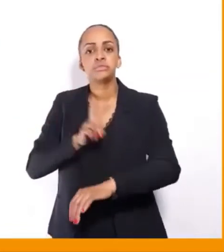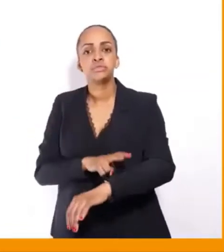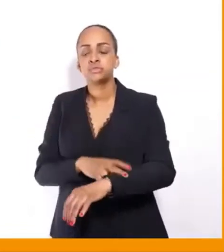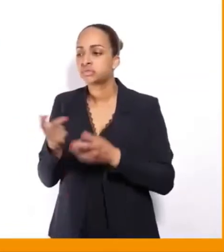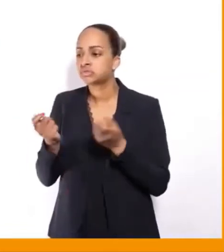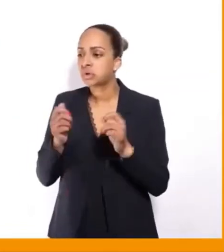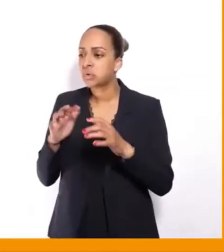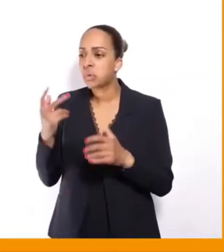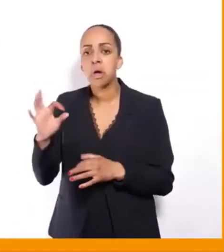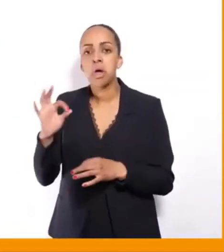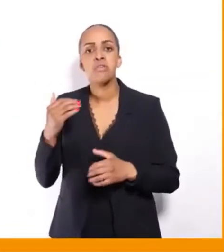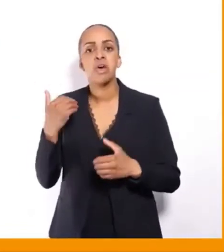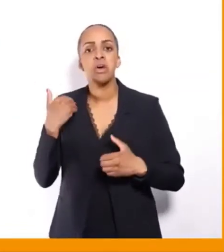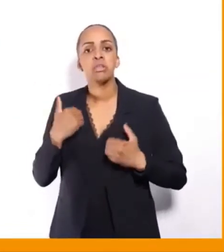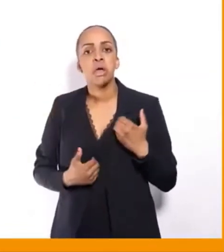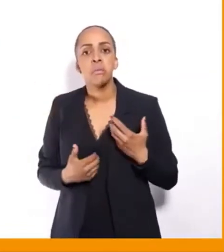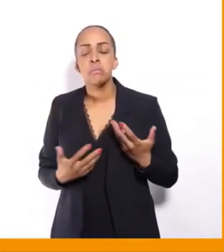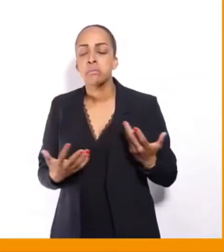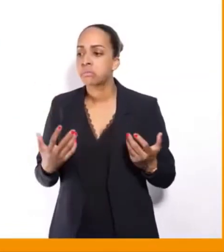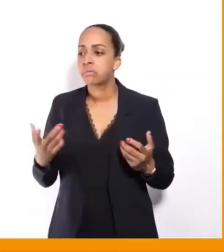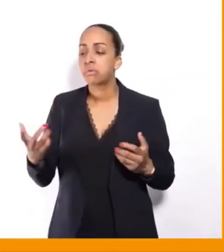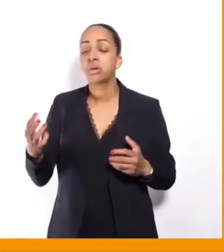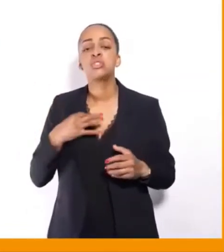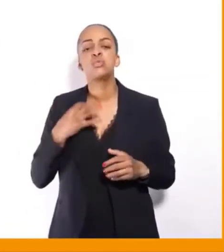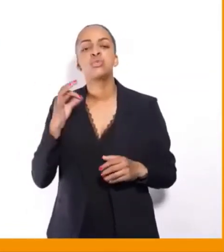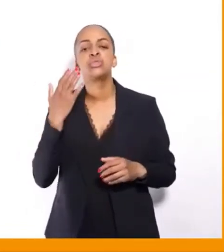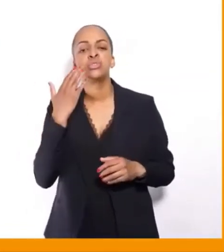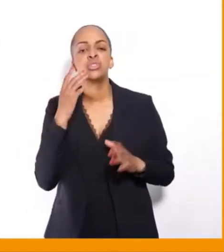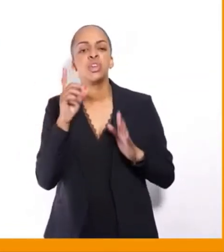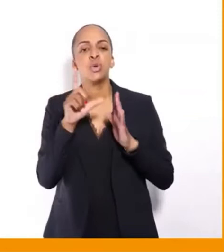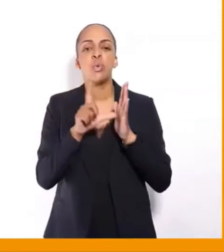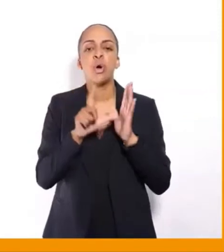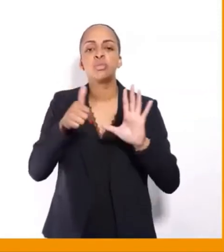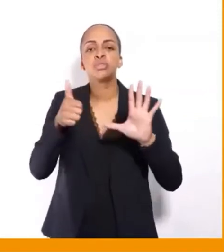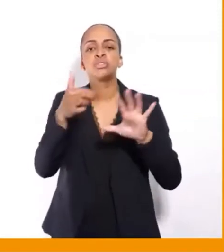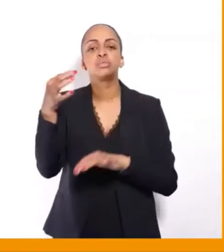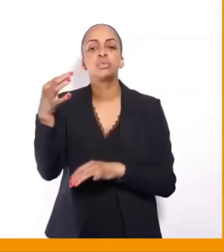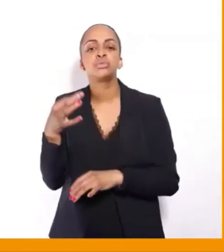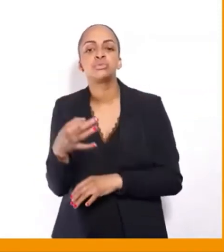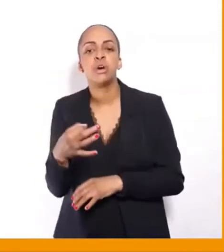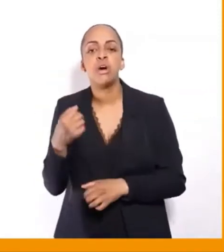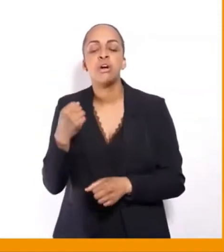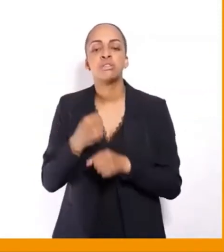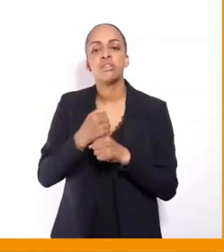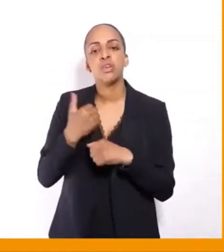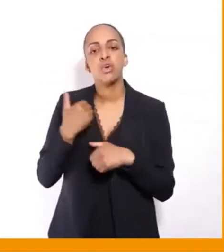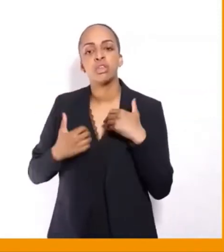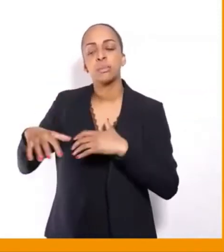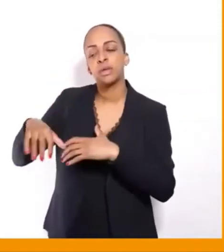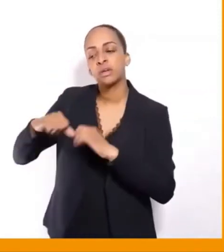fameuse loi, hein, ce quota des 6% de travailleurs handicapés